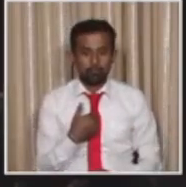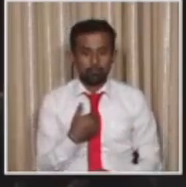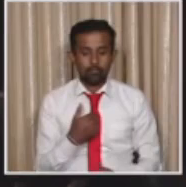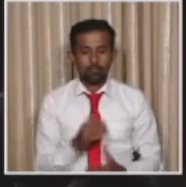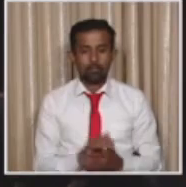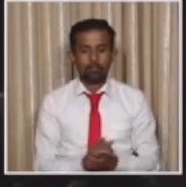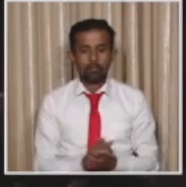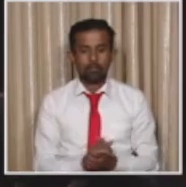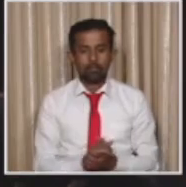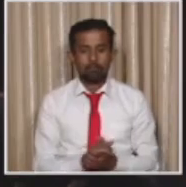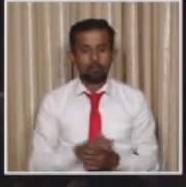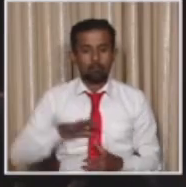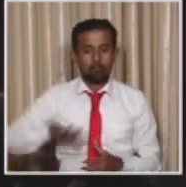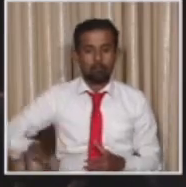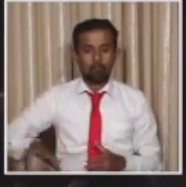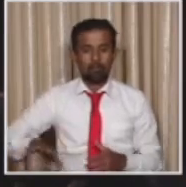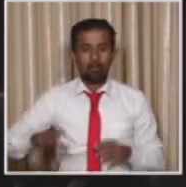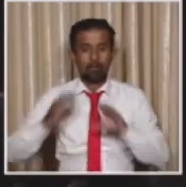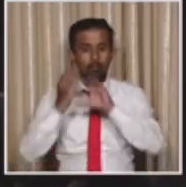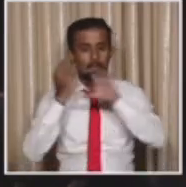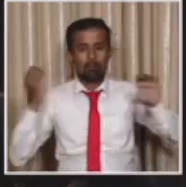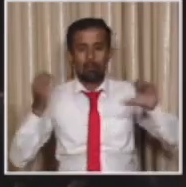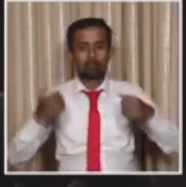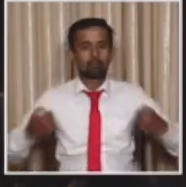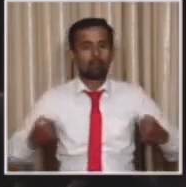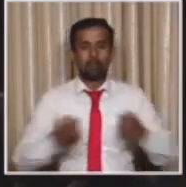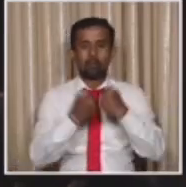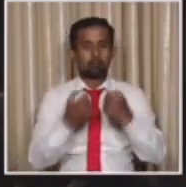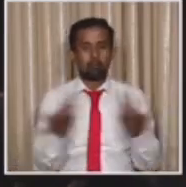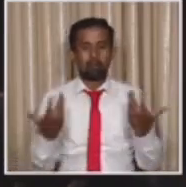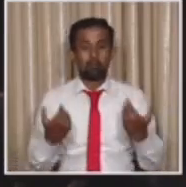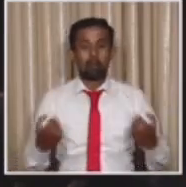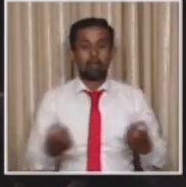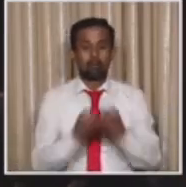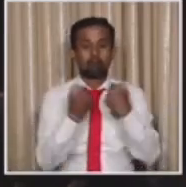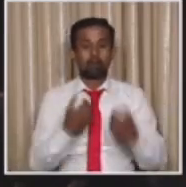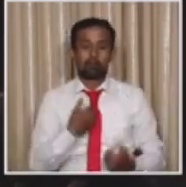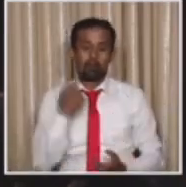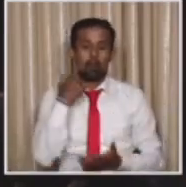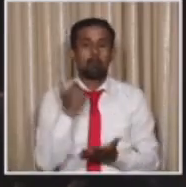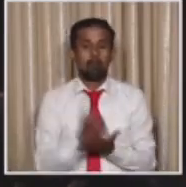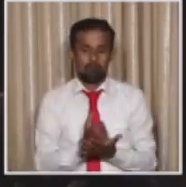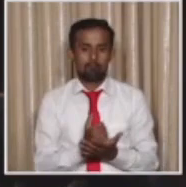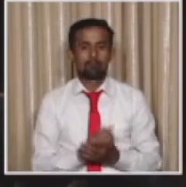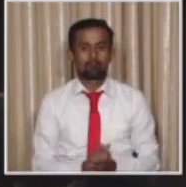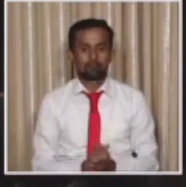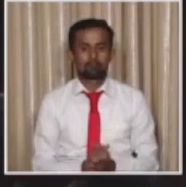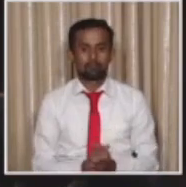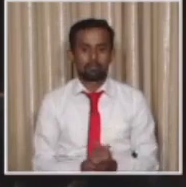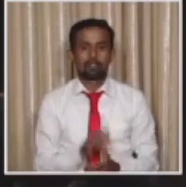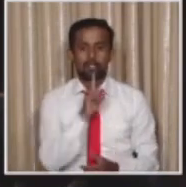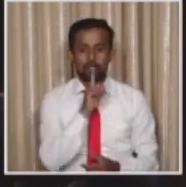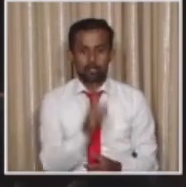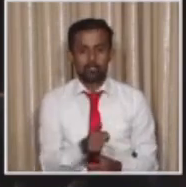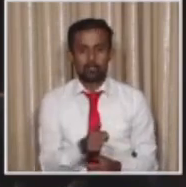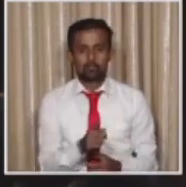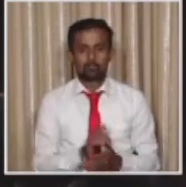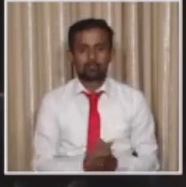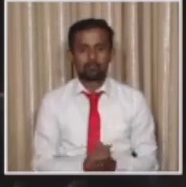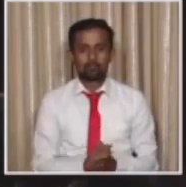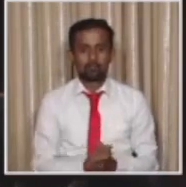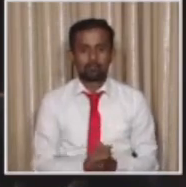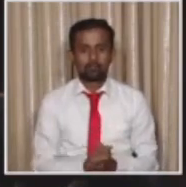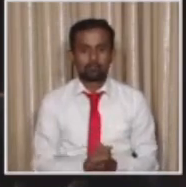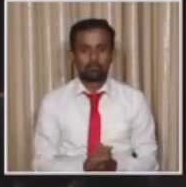අර ගලි බවුසර් සමග හැප්පෙන්න සූදානම් නැහැ. මොකද ඒක හප්පුවාම අපිට අමාරුයි. ඒ නිසා මම කියන්න කැමතියි,